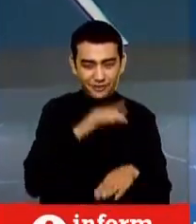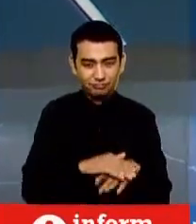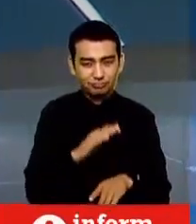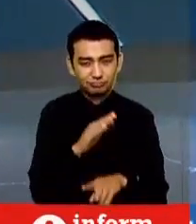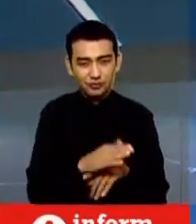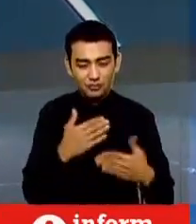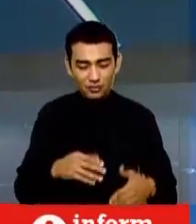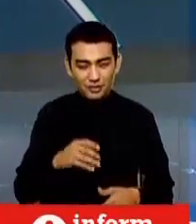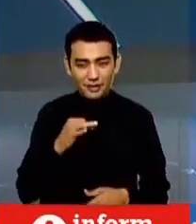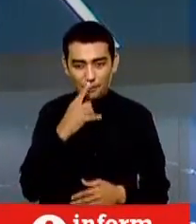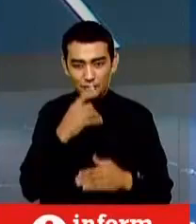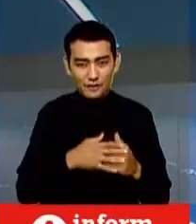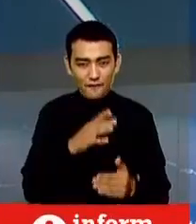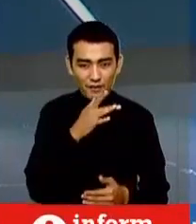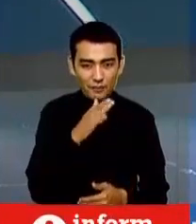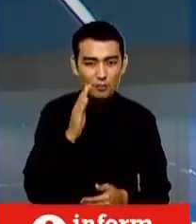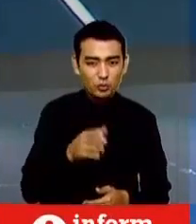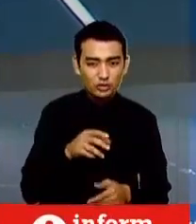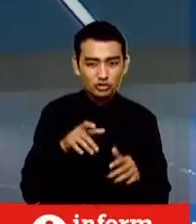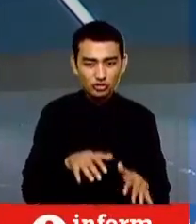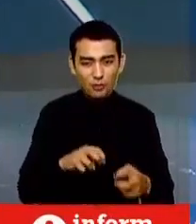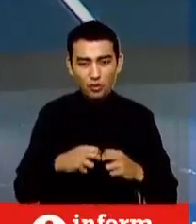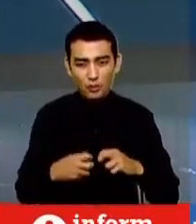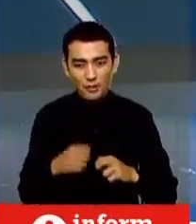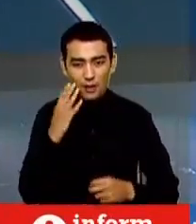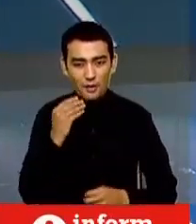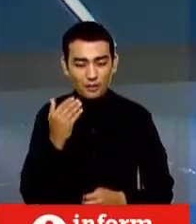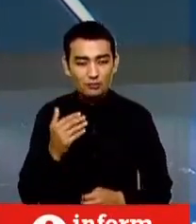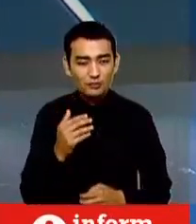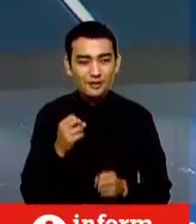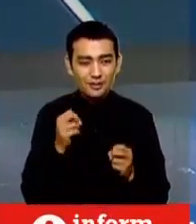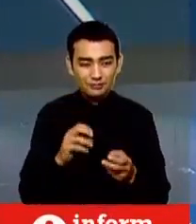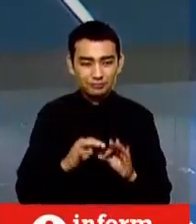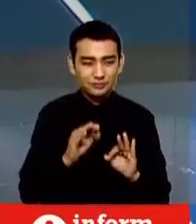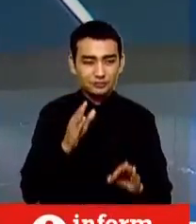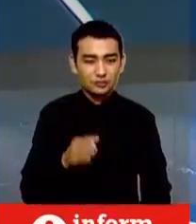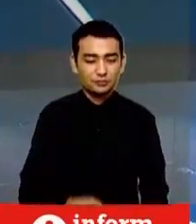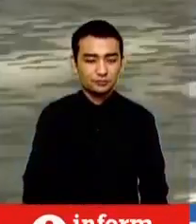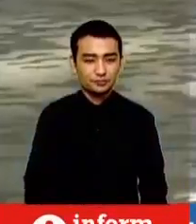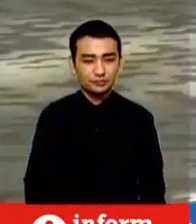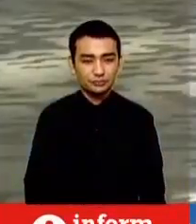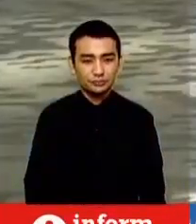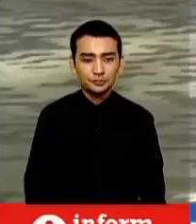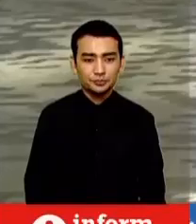о том как в ближайшее время будут решаться проблемы Алматы расскажет Динара Нургалиева